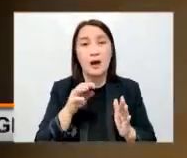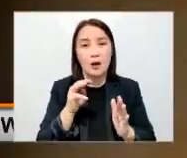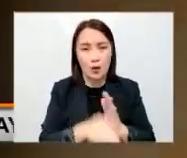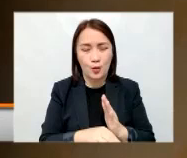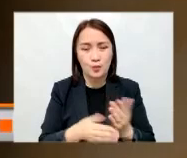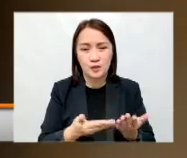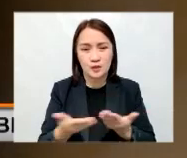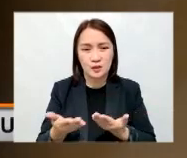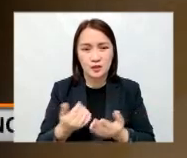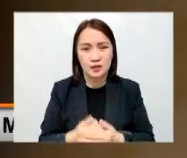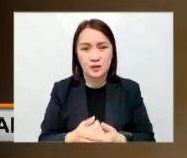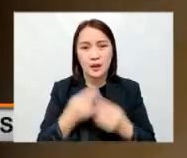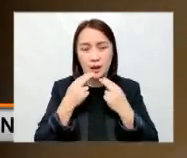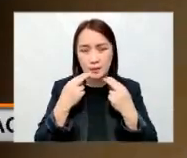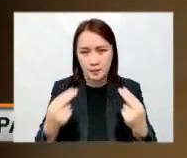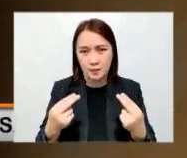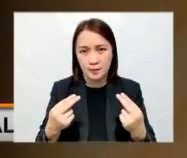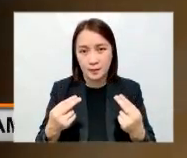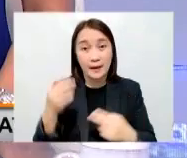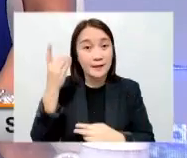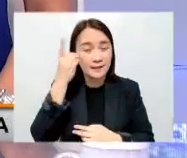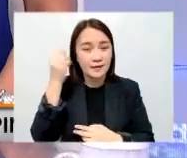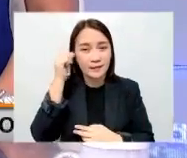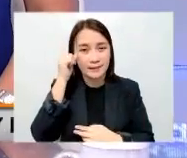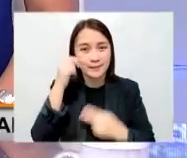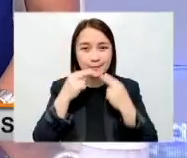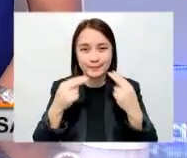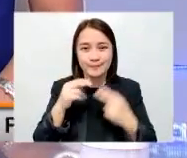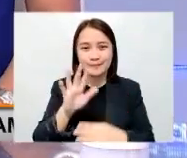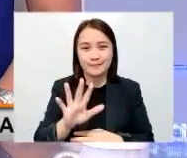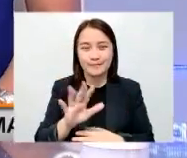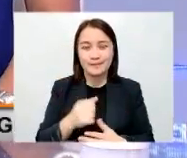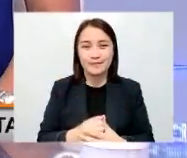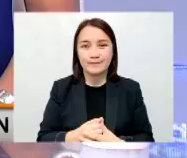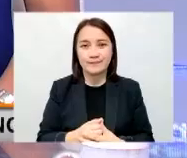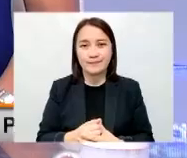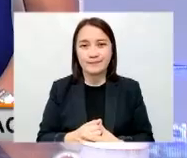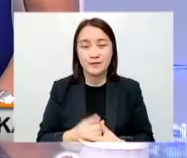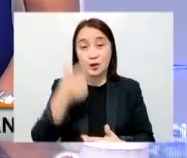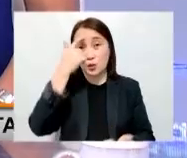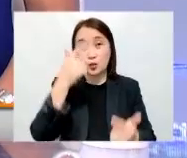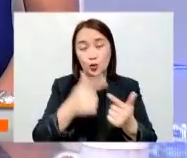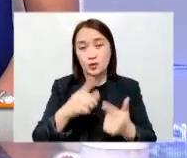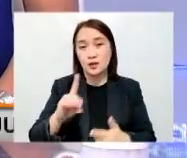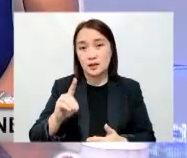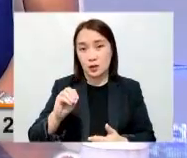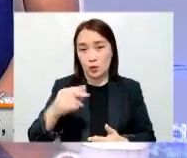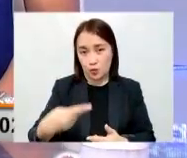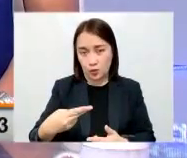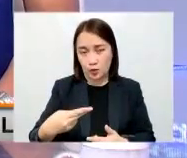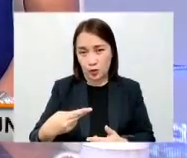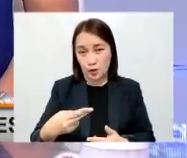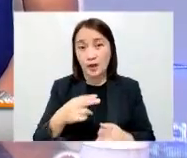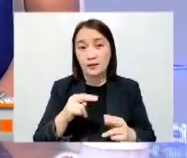sa frontline, Dave Abuel, News 5. Target ng Department of Health na bumuo ng National Nursing Advisory Council.